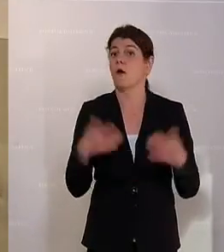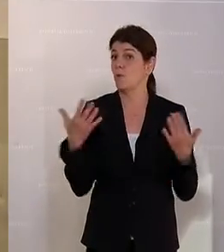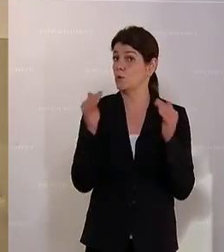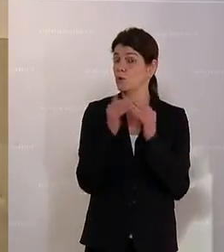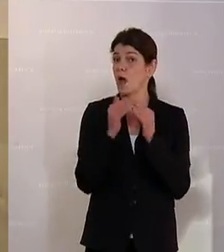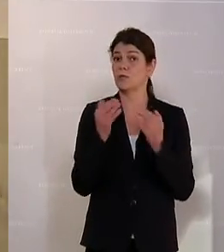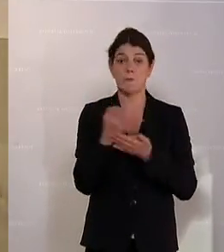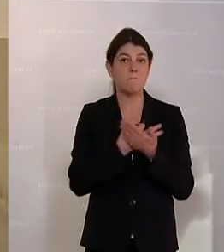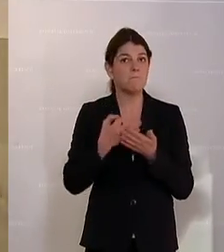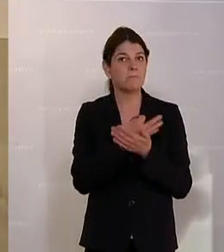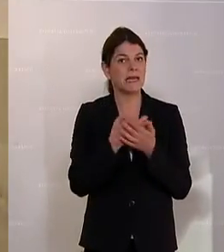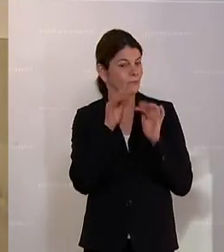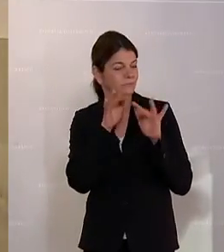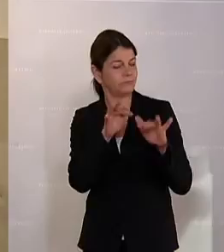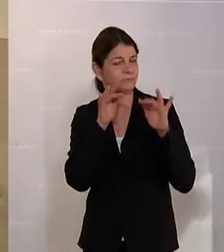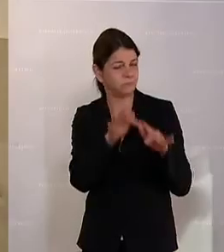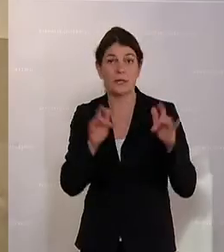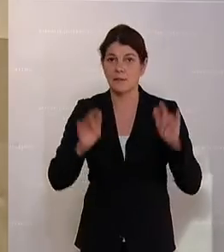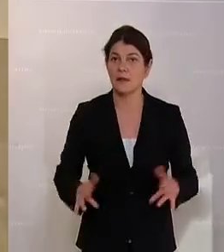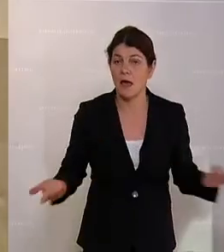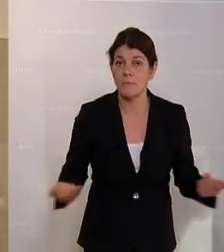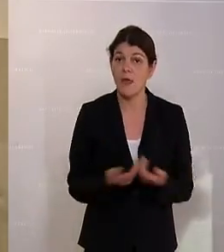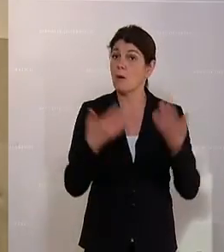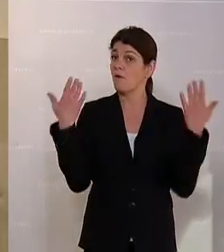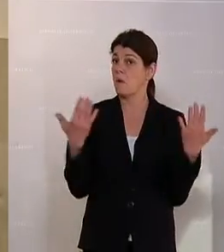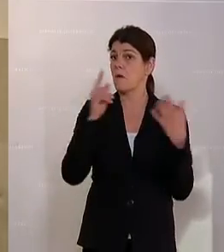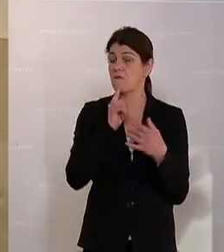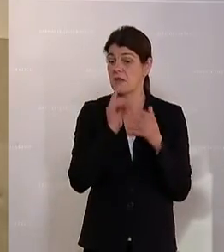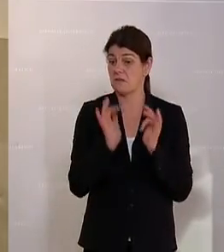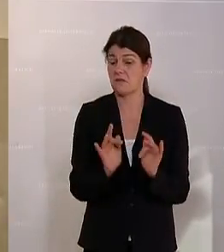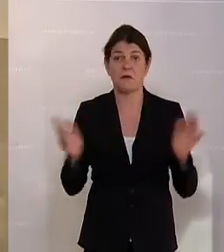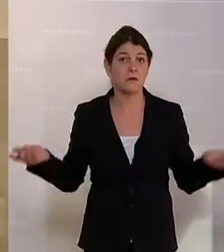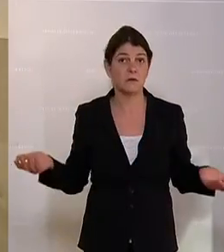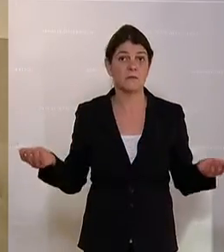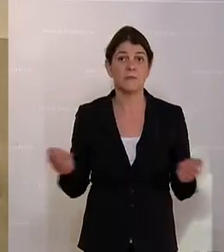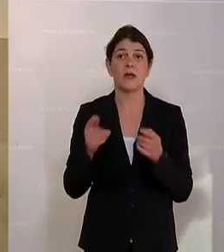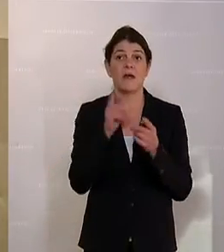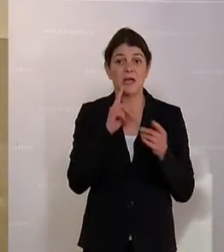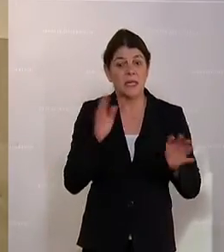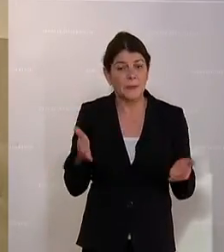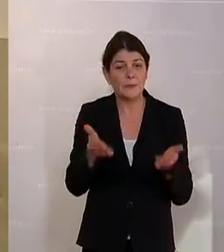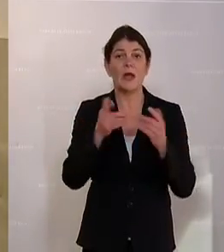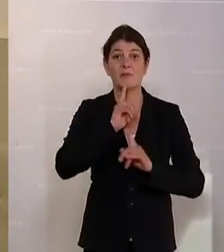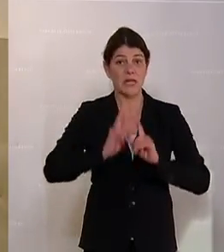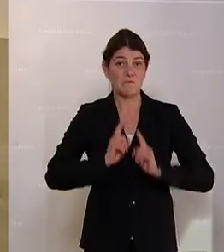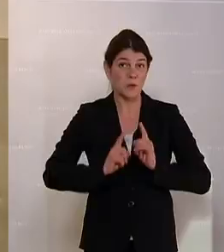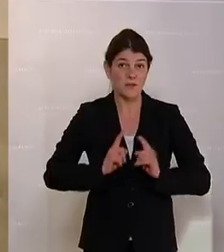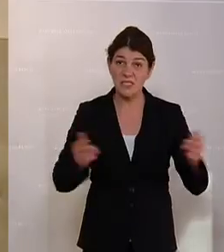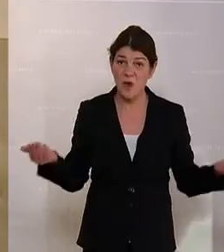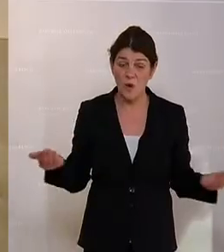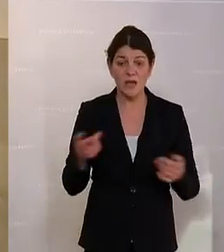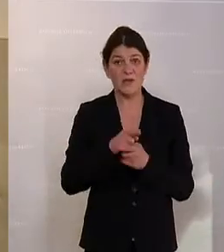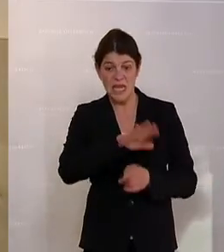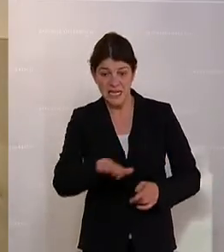Hause Bildungsaspiration herrscht. Aber dort, wo sie vielleicht weniger herrscht und weniger Antrieb und weniger Motivation, Kinder